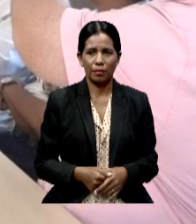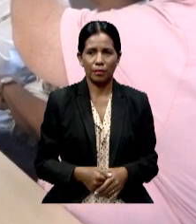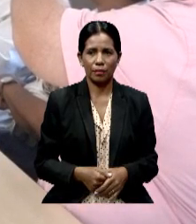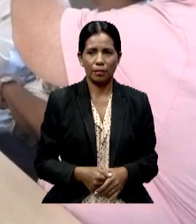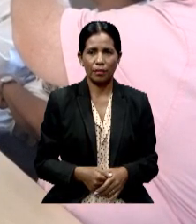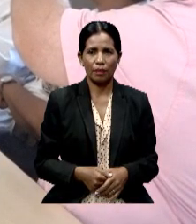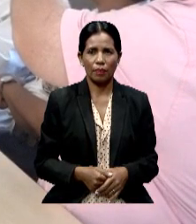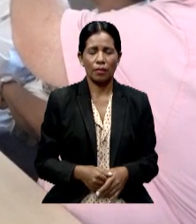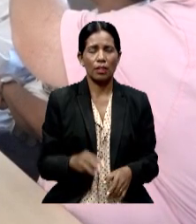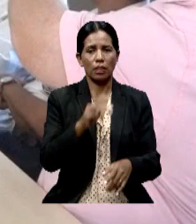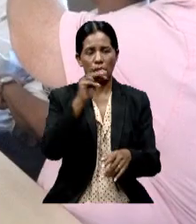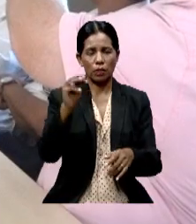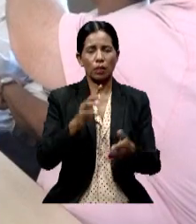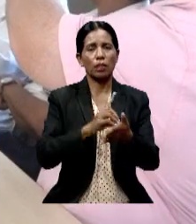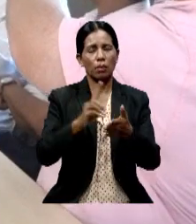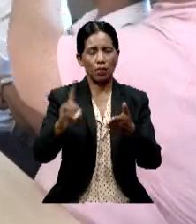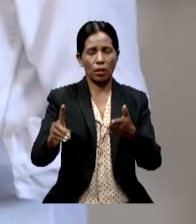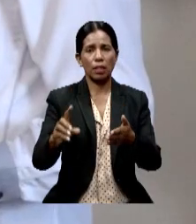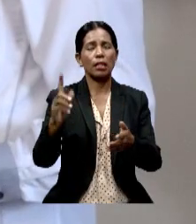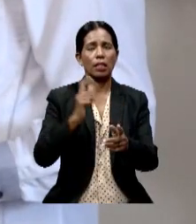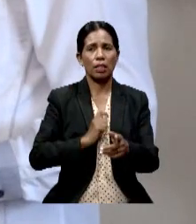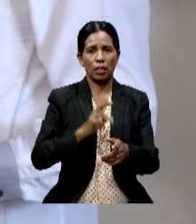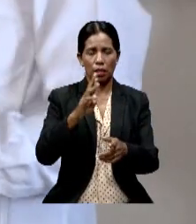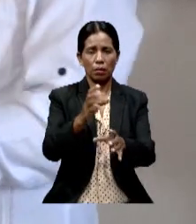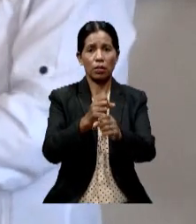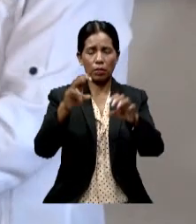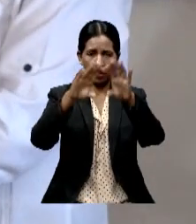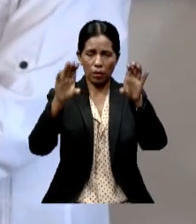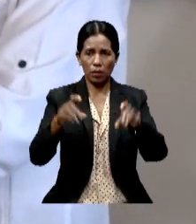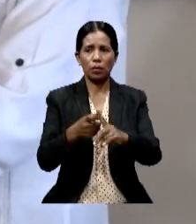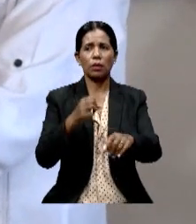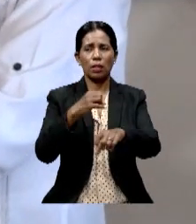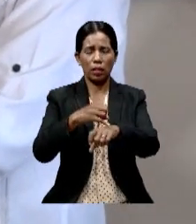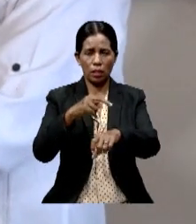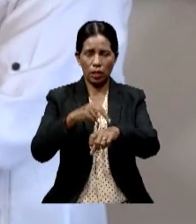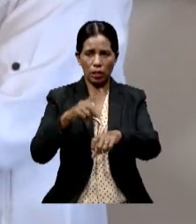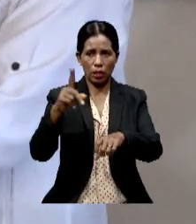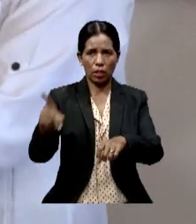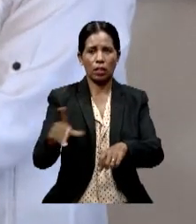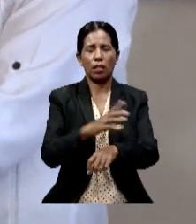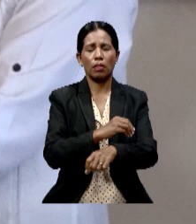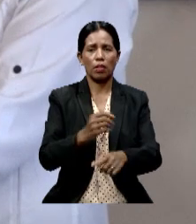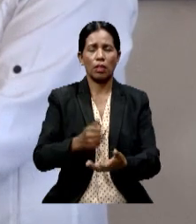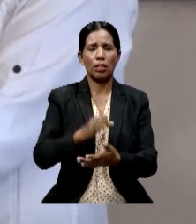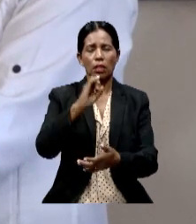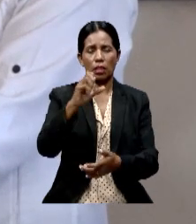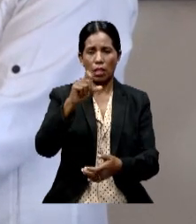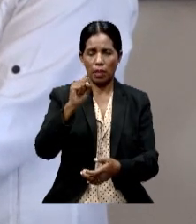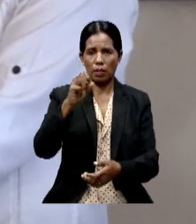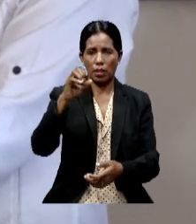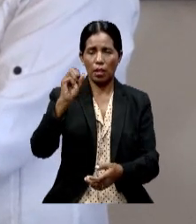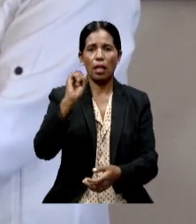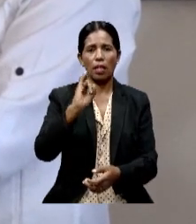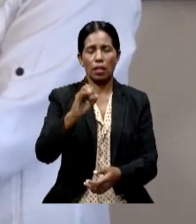Ia segunda semana ne Timor Port tiba simu sertifikado husi International Ship and Port Facility Security